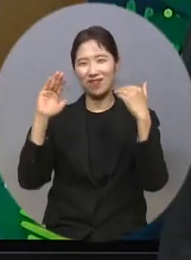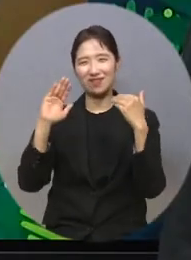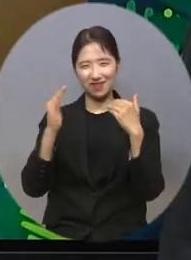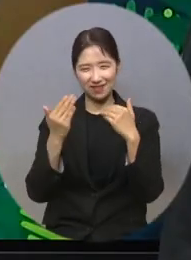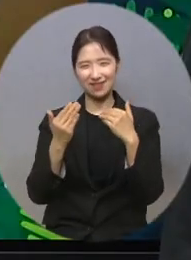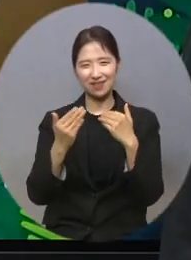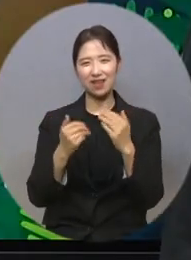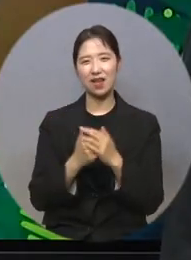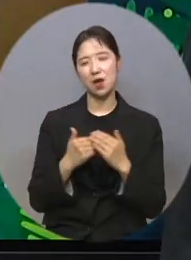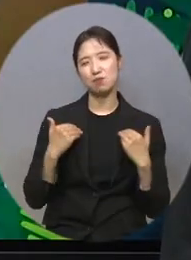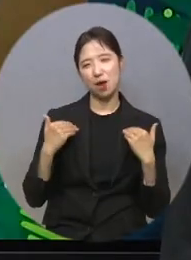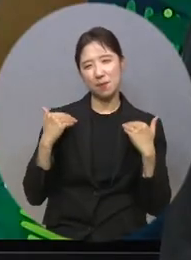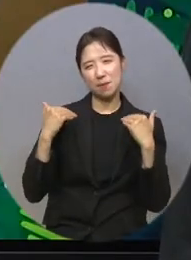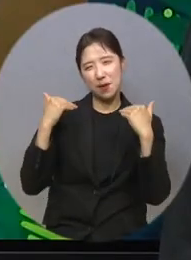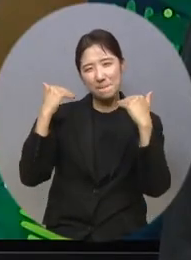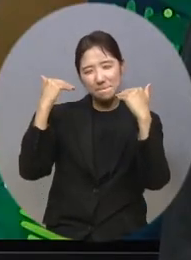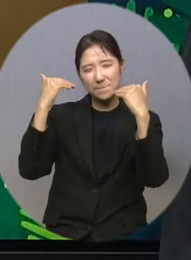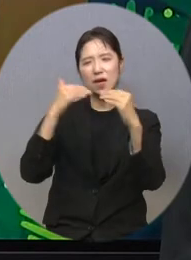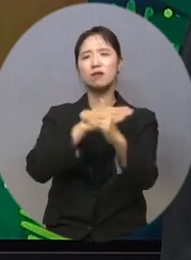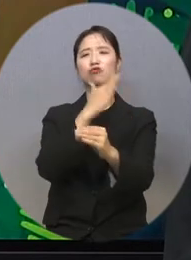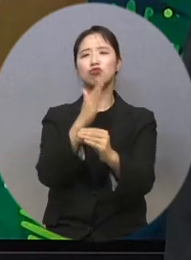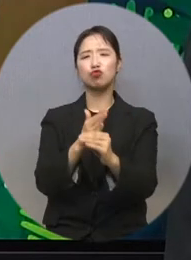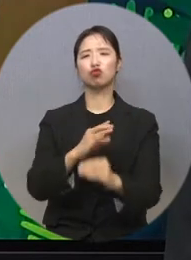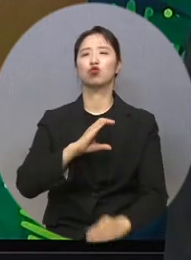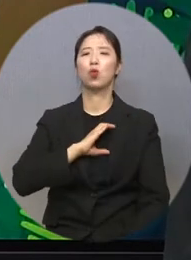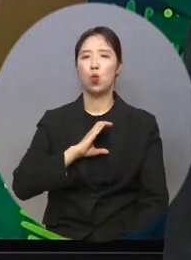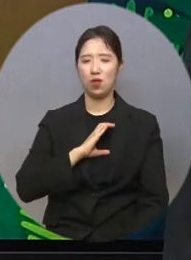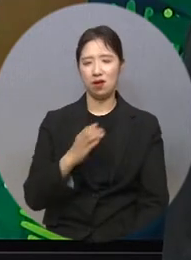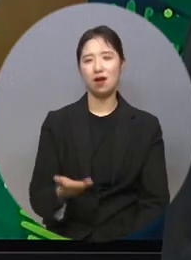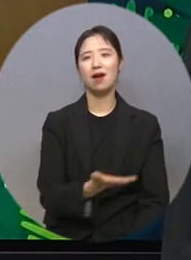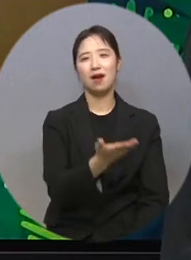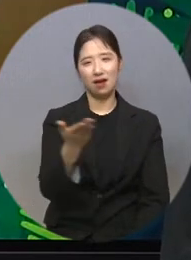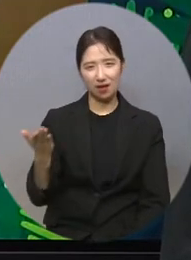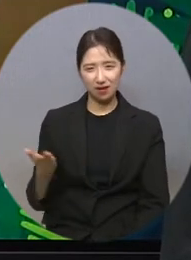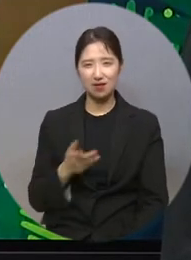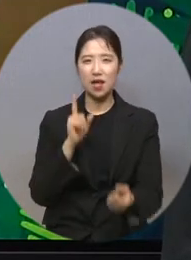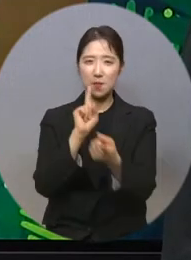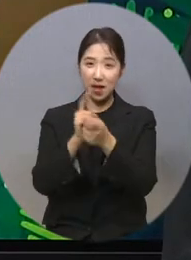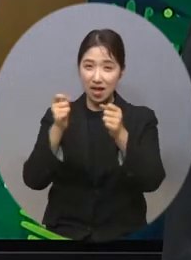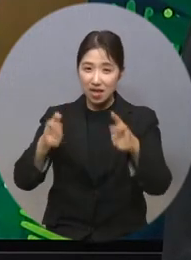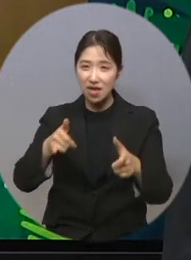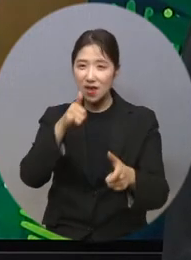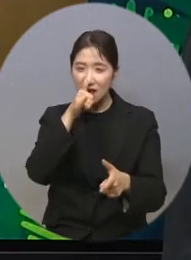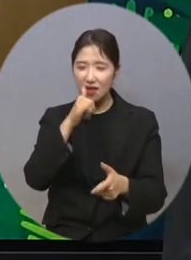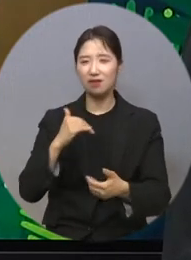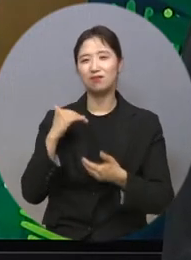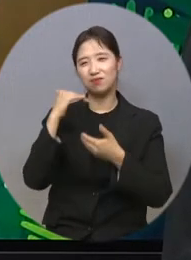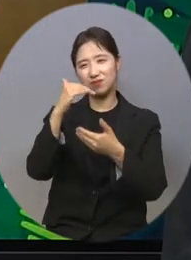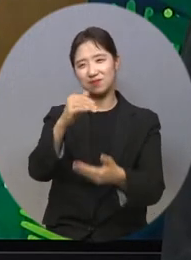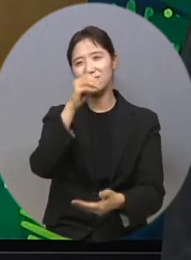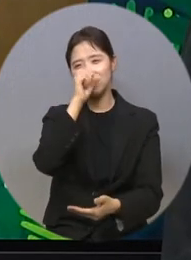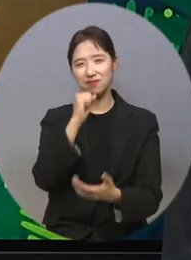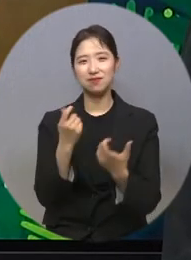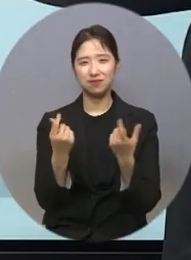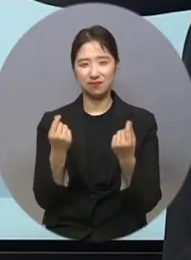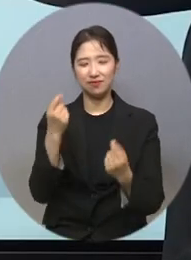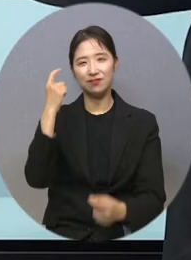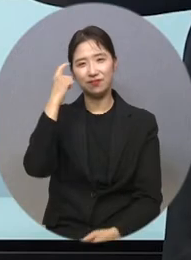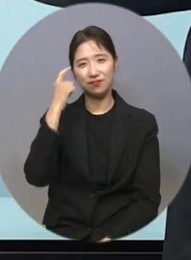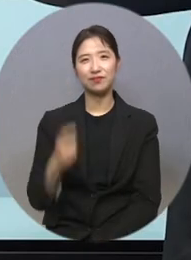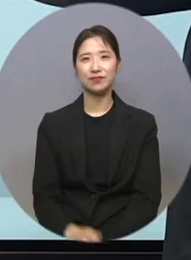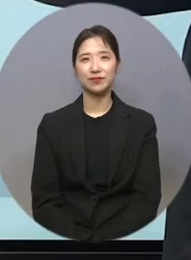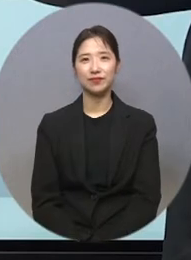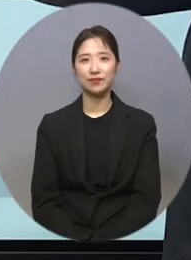그 자라오는 과정 중에 있는 코다들이 혹시 만날 기회가 있고 들려줄 기회가 있으면 참 좋겠다 그런 생각이